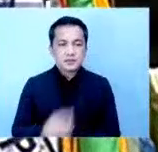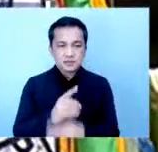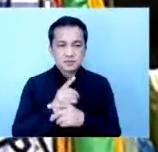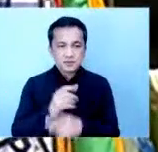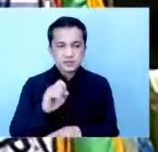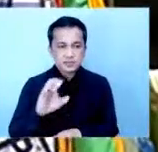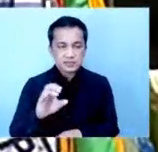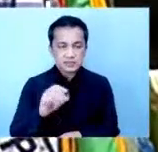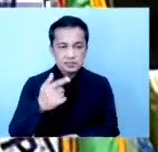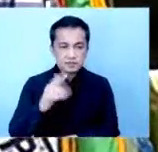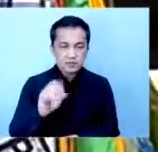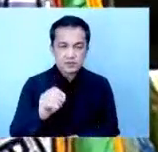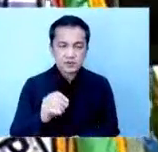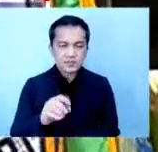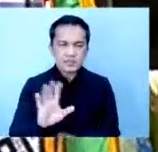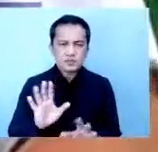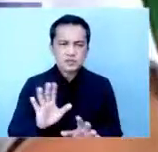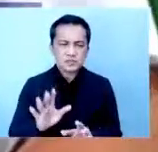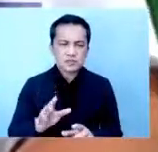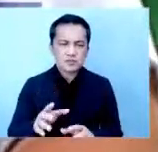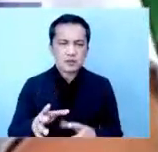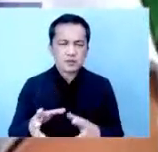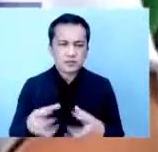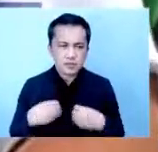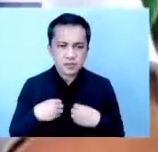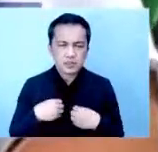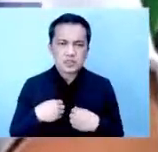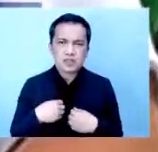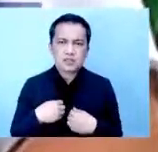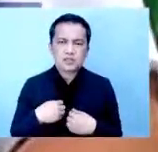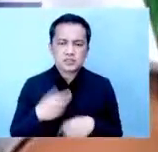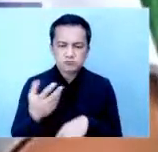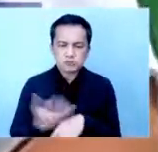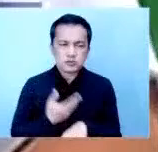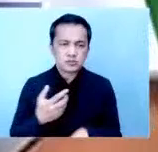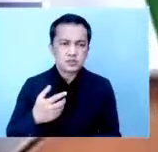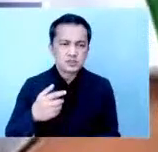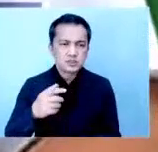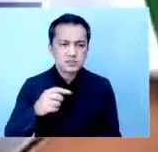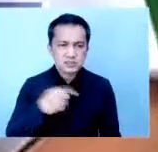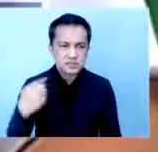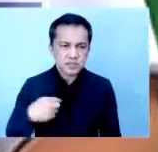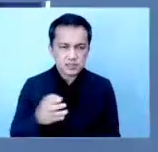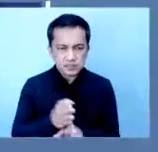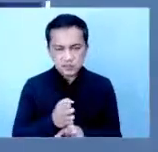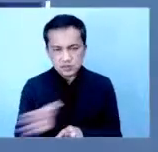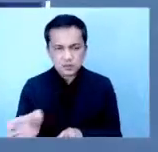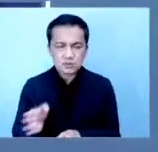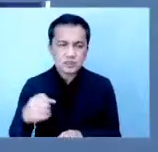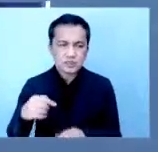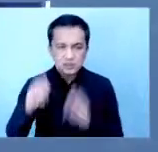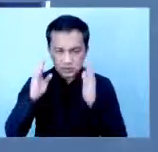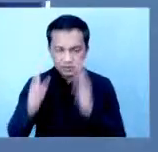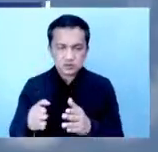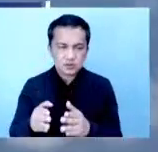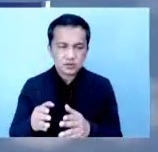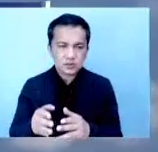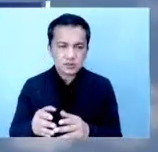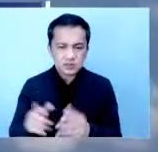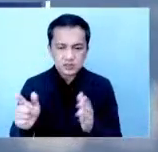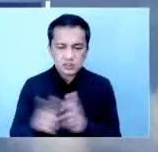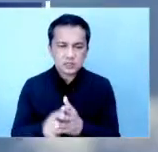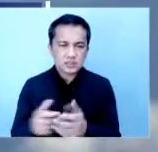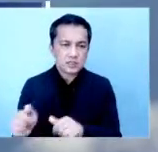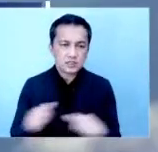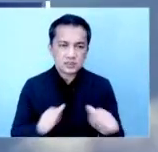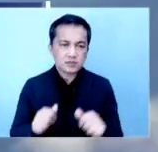na hindi tayo dapat mahulog sa patibong ng China. Inililihis lang daw nito ang ating atensyon sa mga illegal na aktibidad